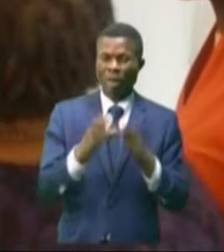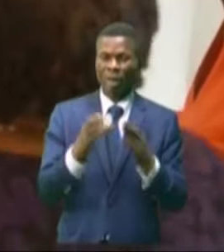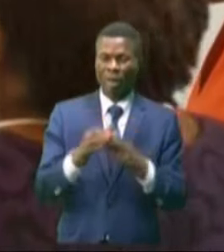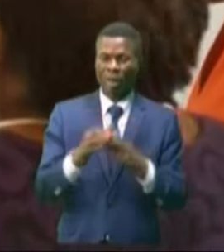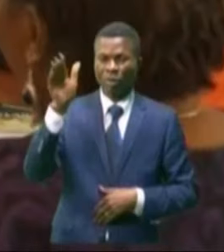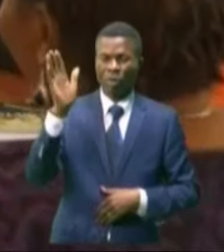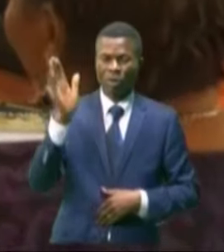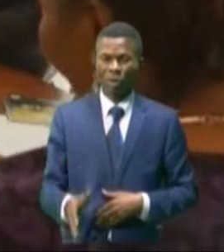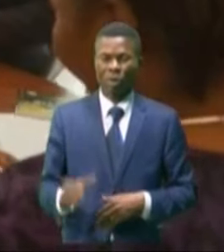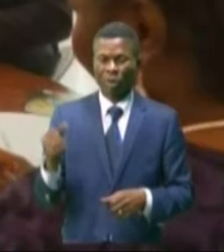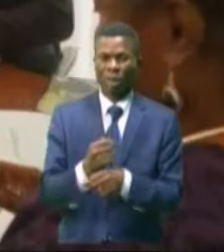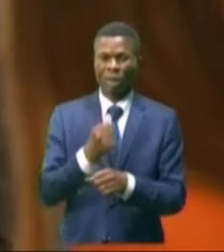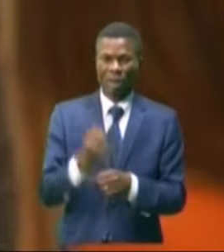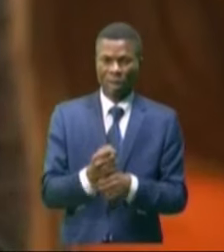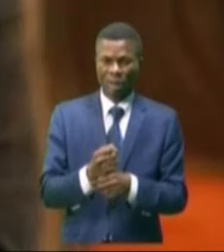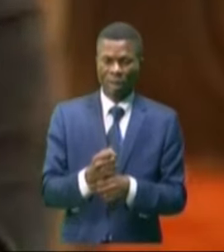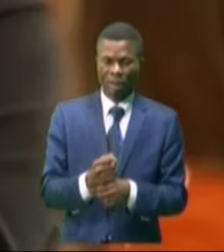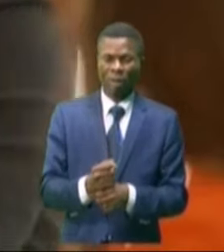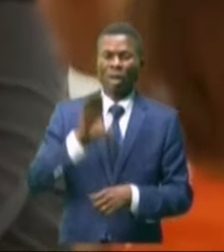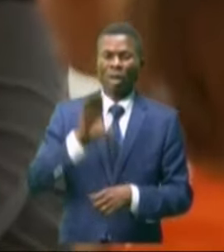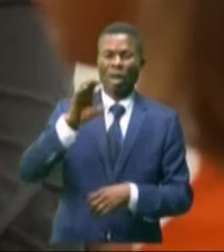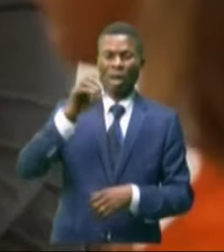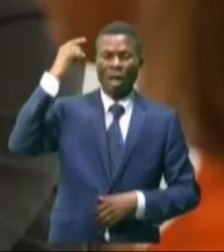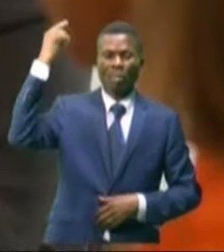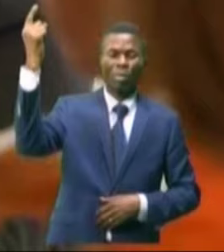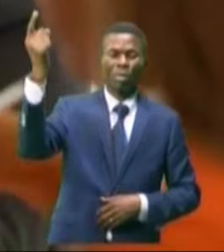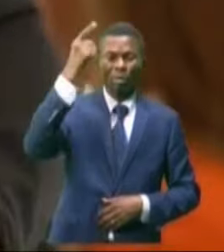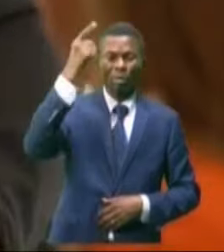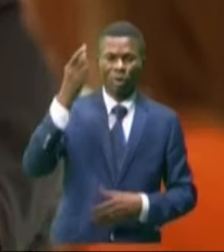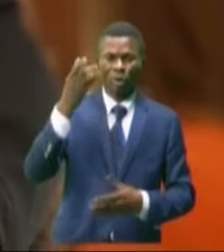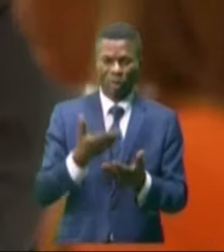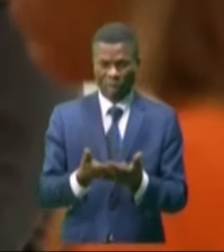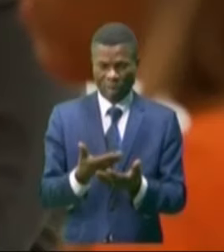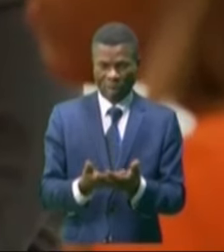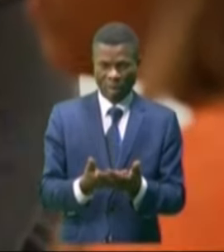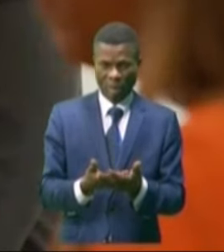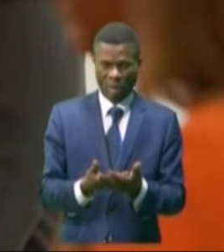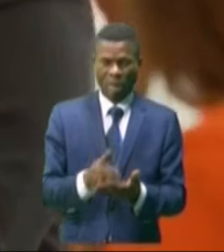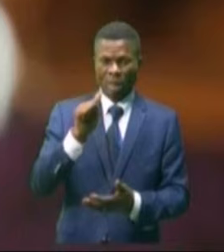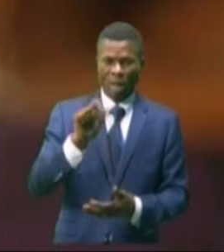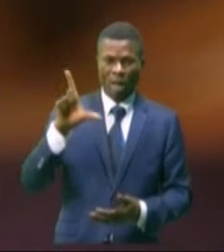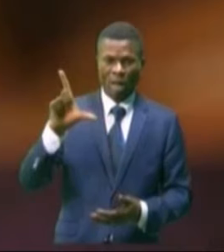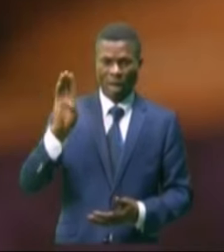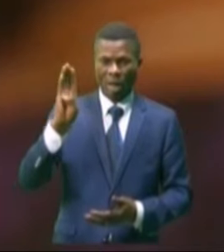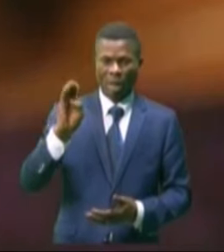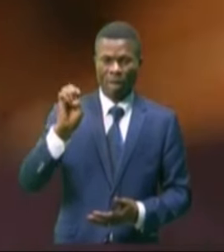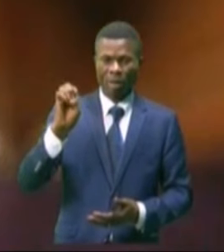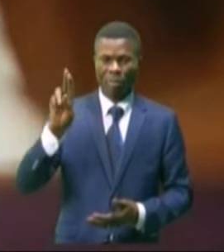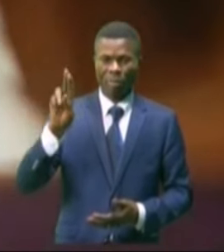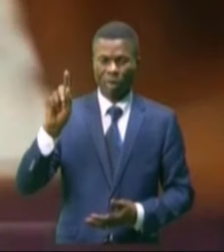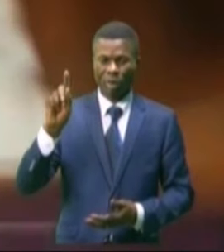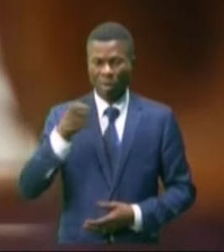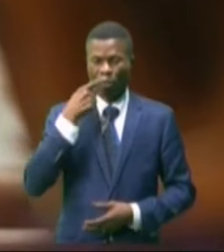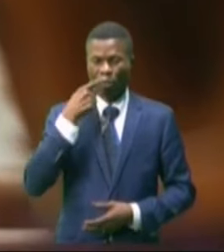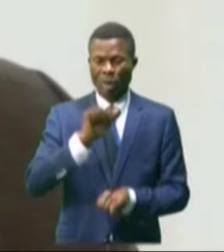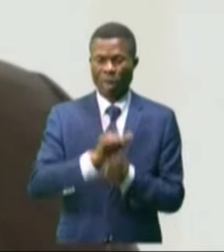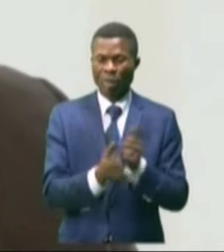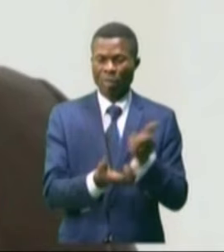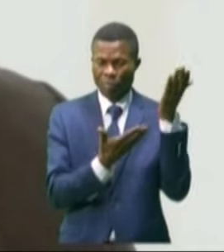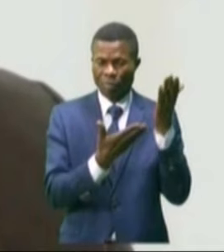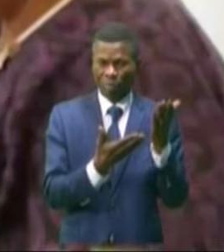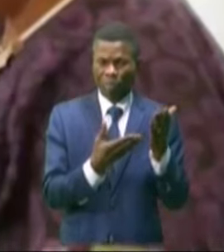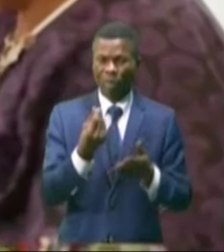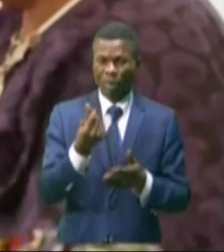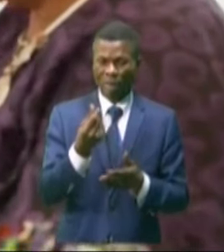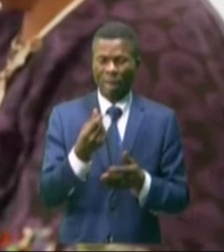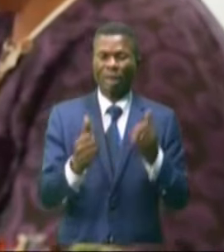des opérations de cette institution financière internationale, Albert Zefak. Nous avons parlé de l'importance du capital